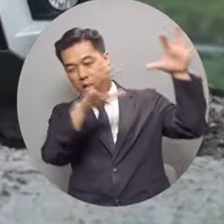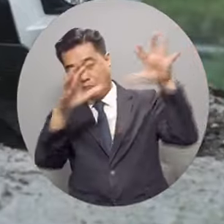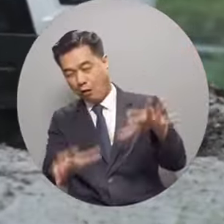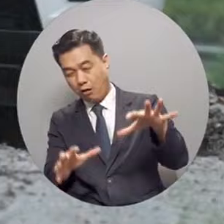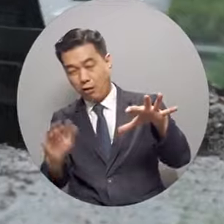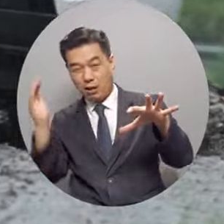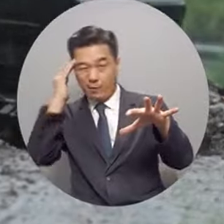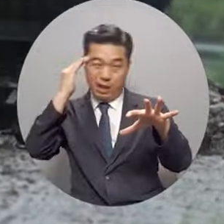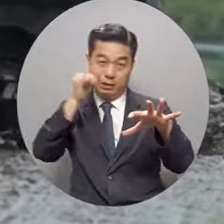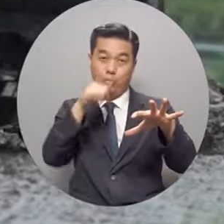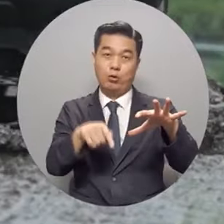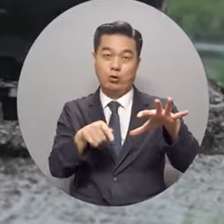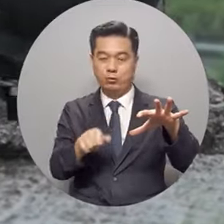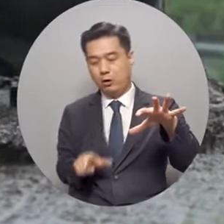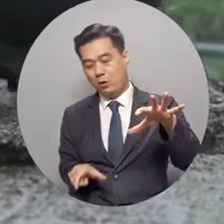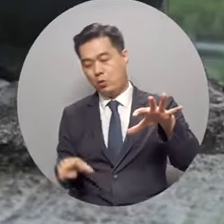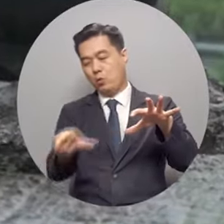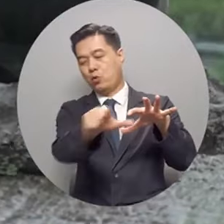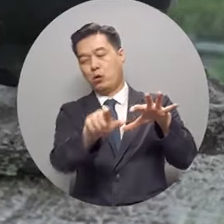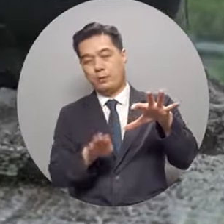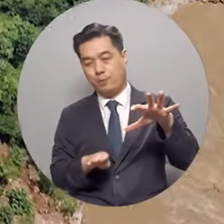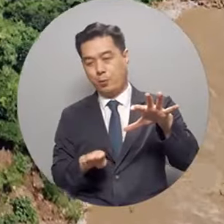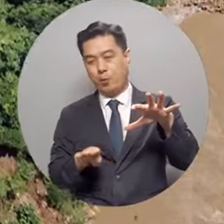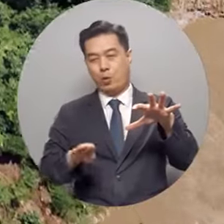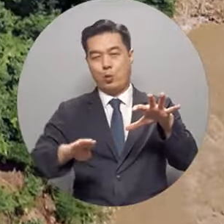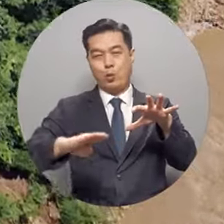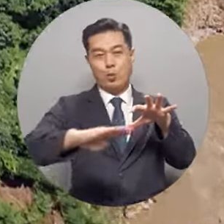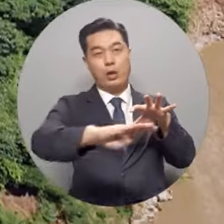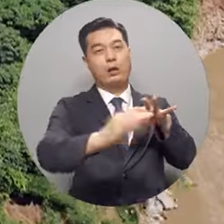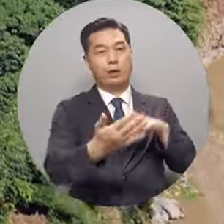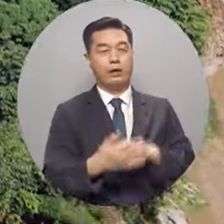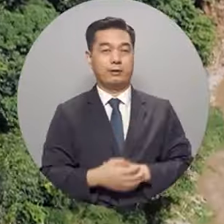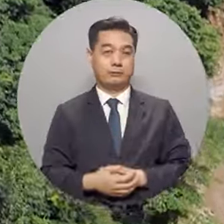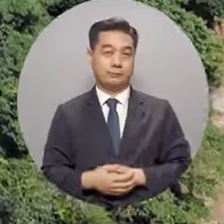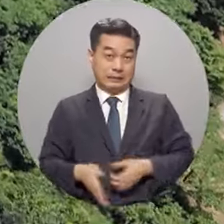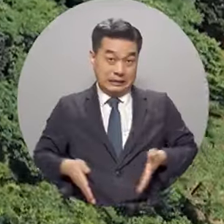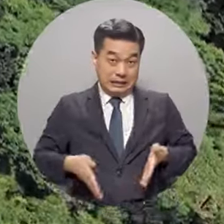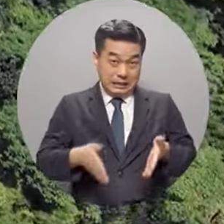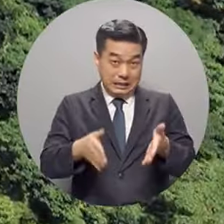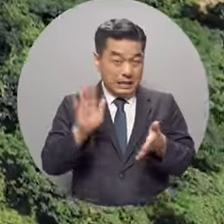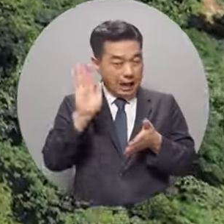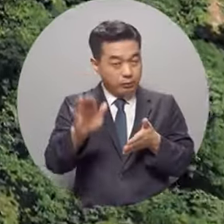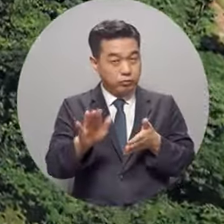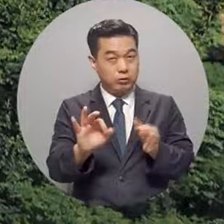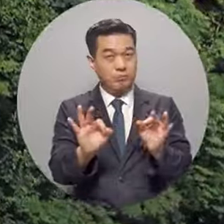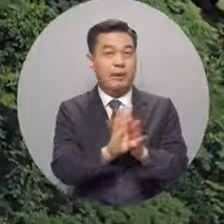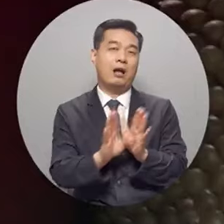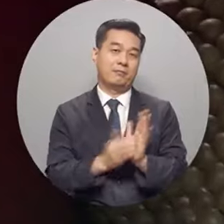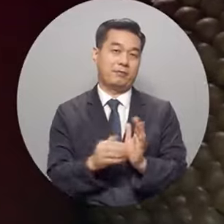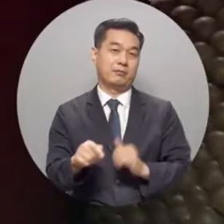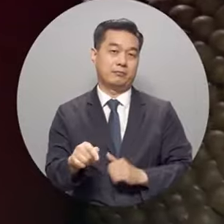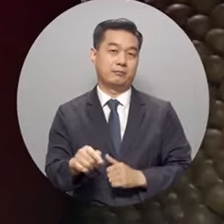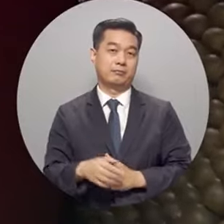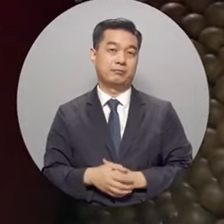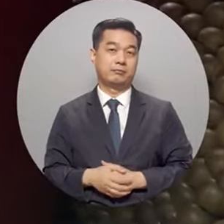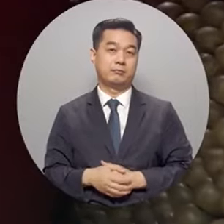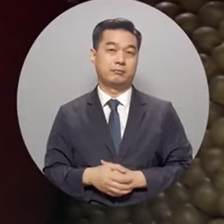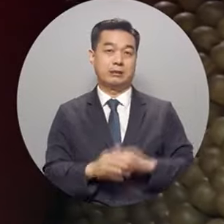그 옆을 차가 아슬아슬하게 비껴갑니다. 이 길마저도 곧 막히고 맙니다. 예요 봐 보러